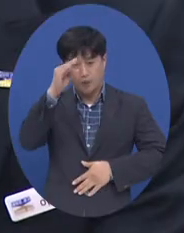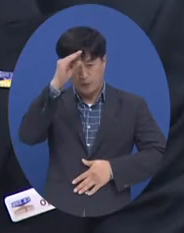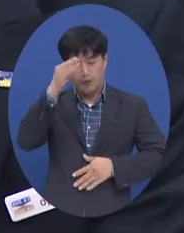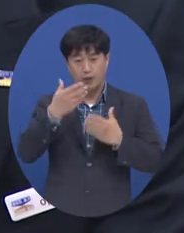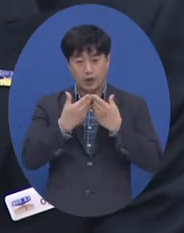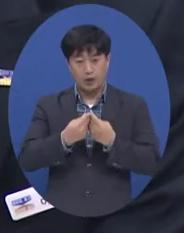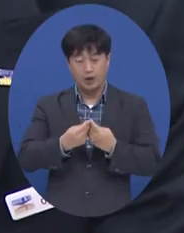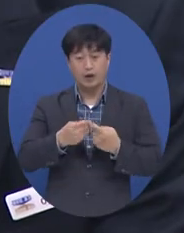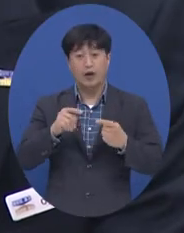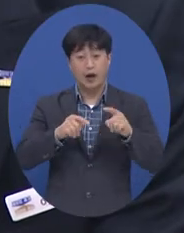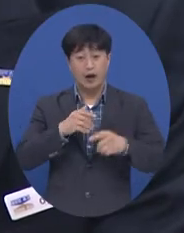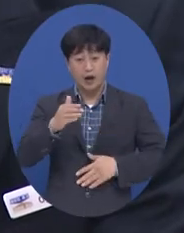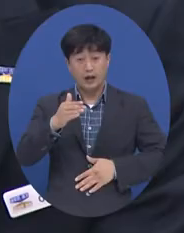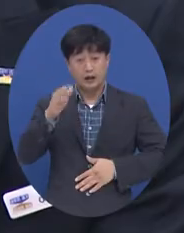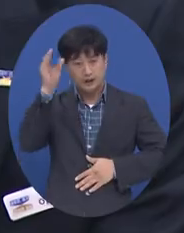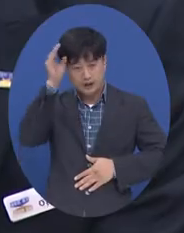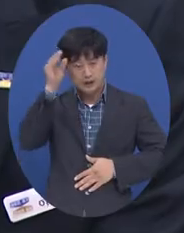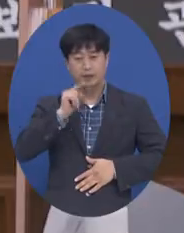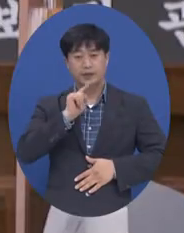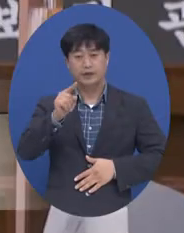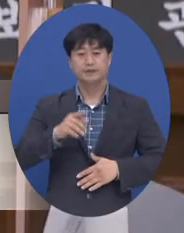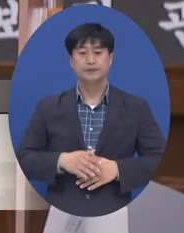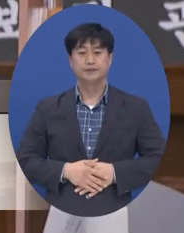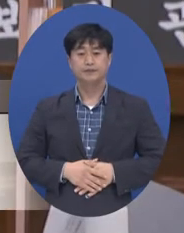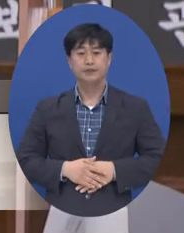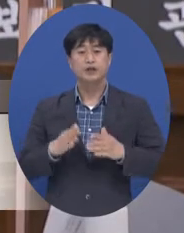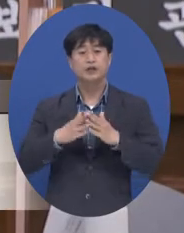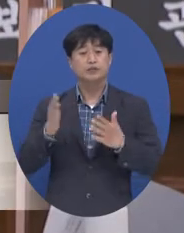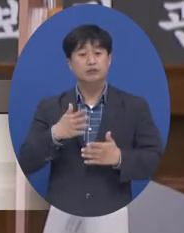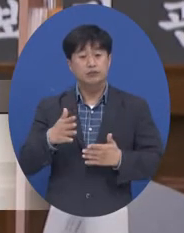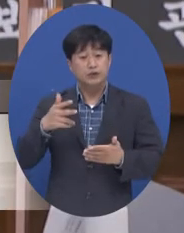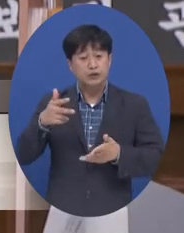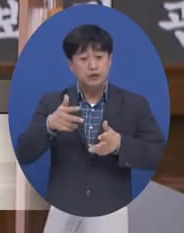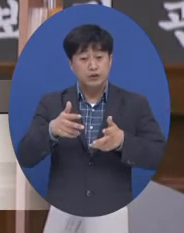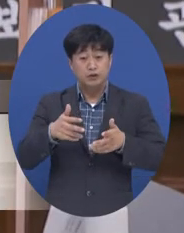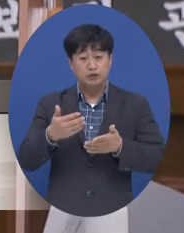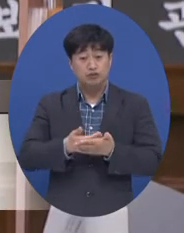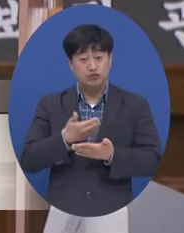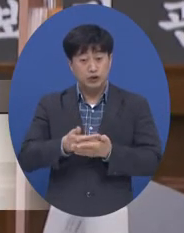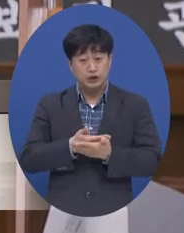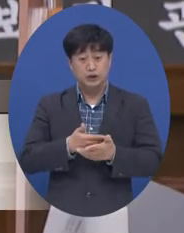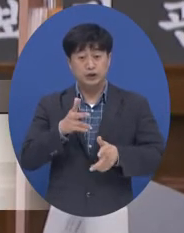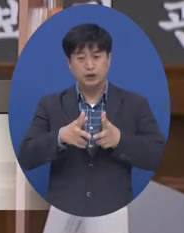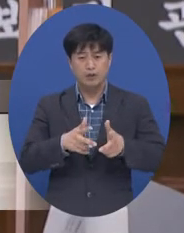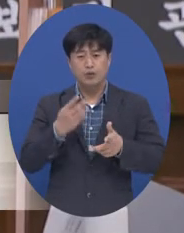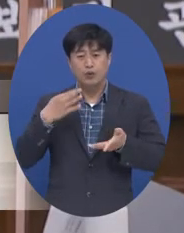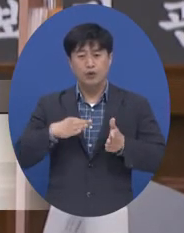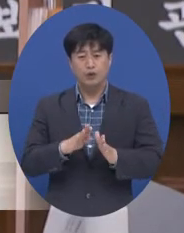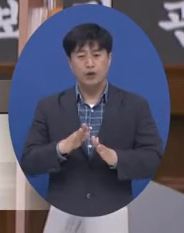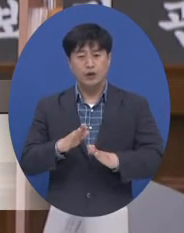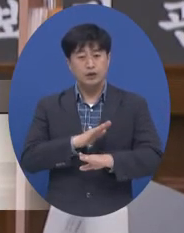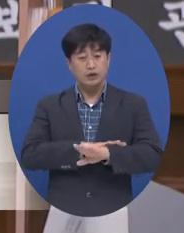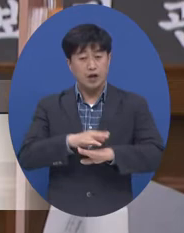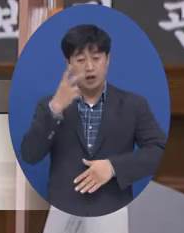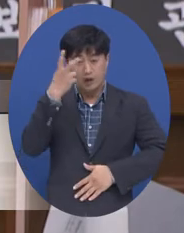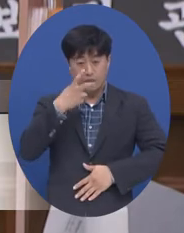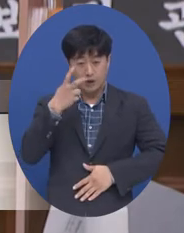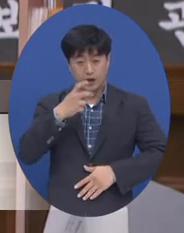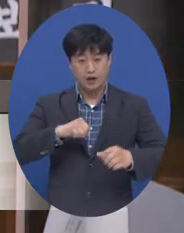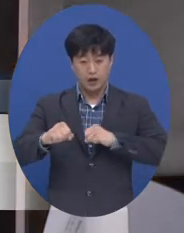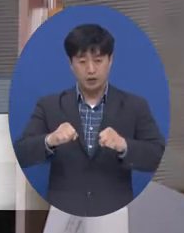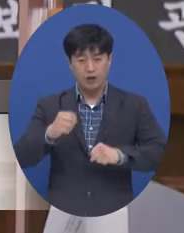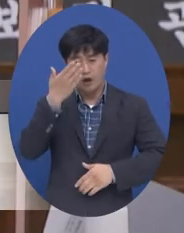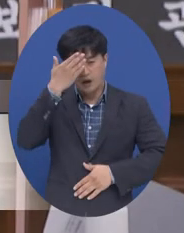바라는 기대의 목소리가 이어졌습니다. 빈집 정비 사업을 경기도가 비교적 잘그 데이터 관리를 하고 수행하고